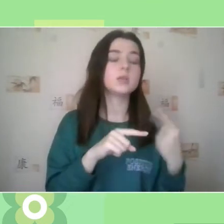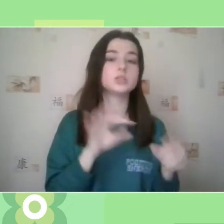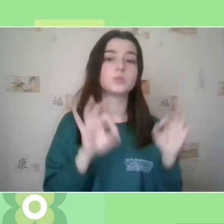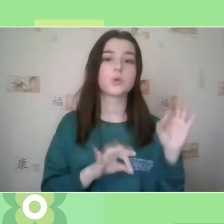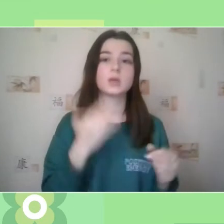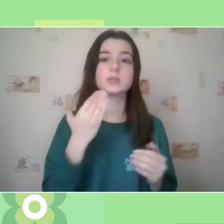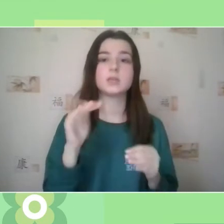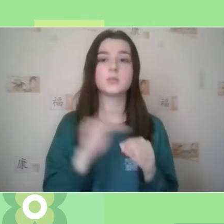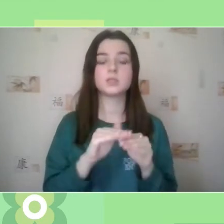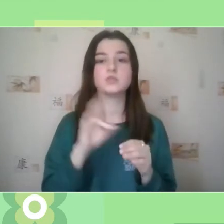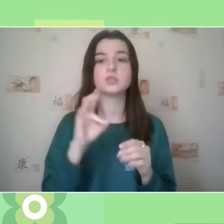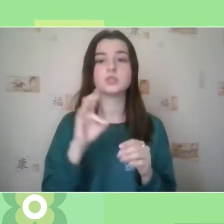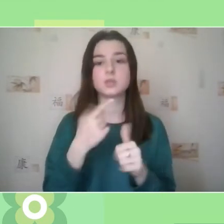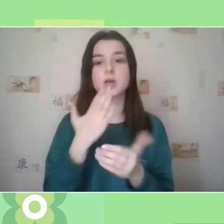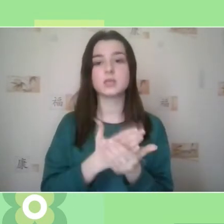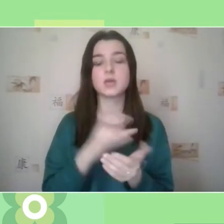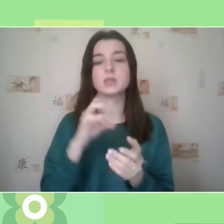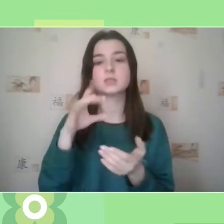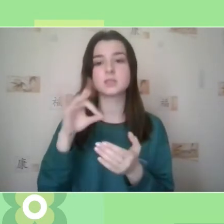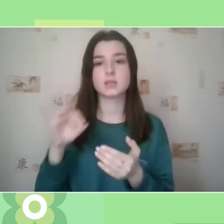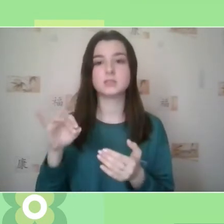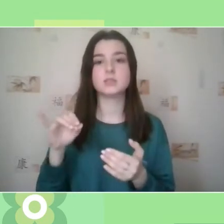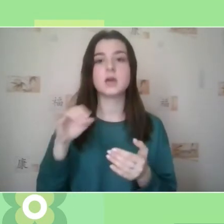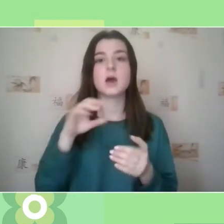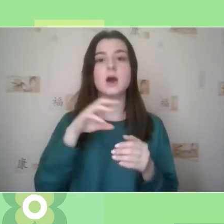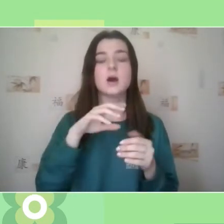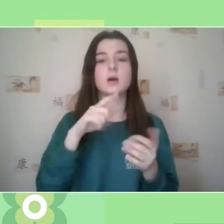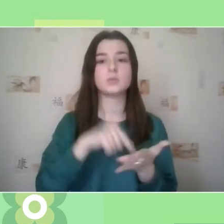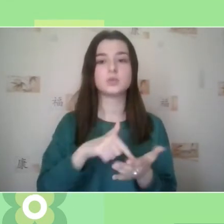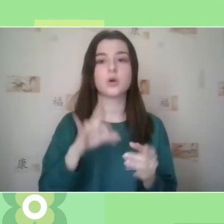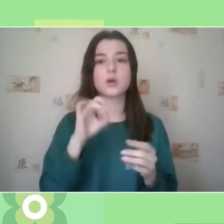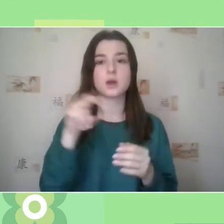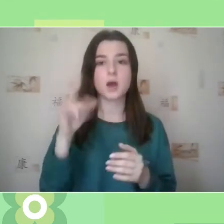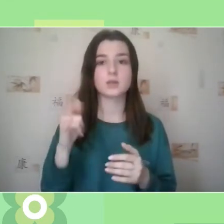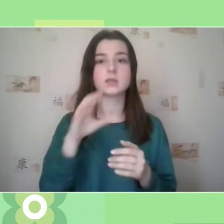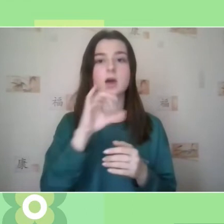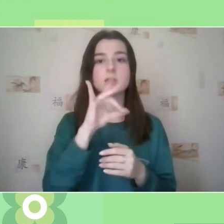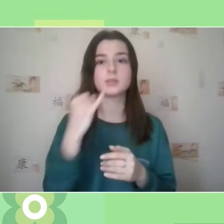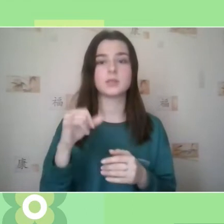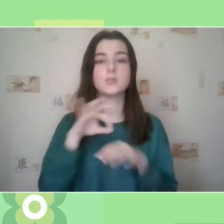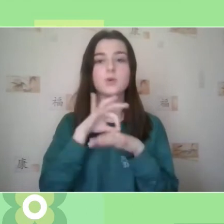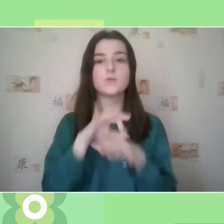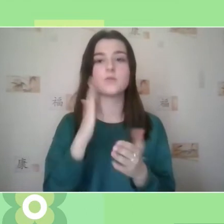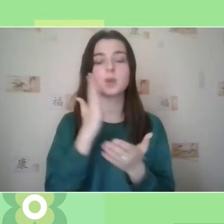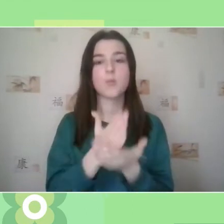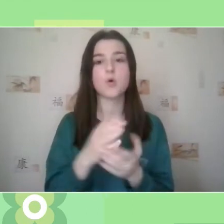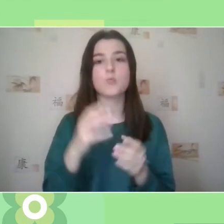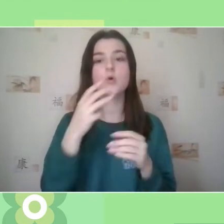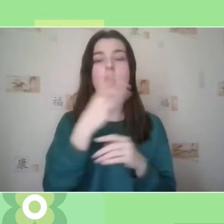їхні прізвища і імена на сайті міської ради, то після закінчення голосування Андрій провів в прямому